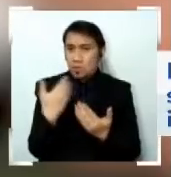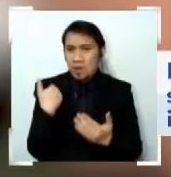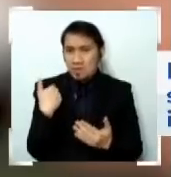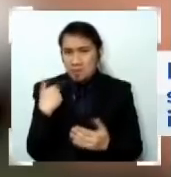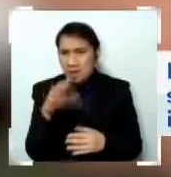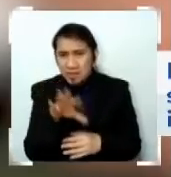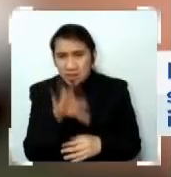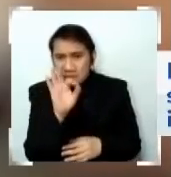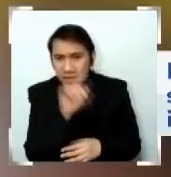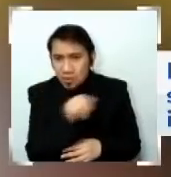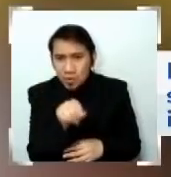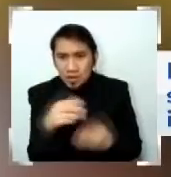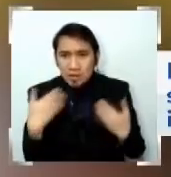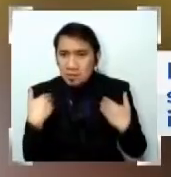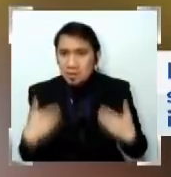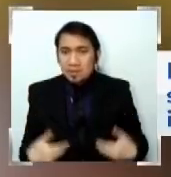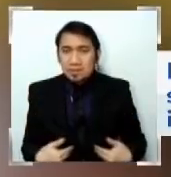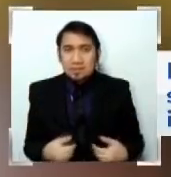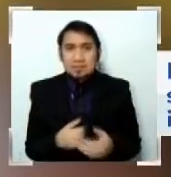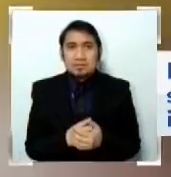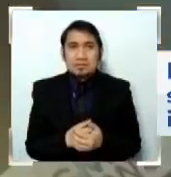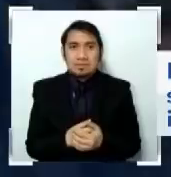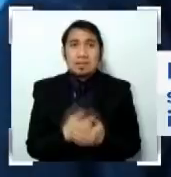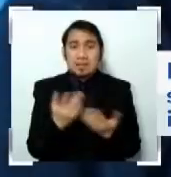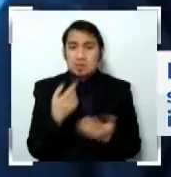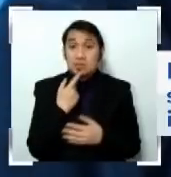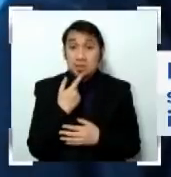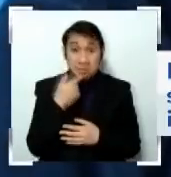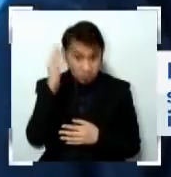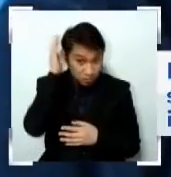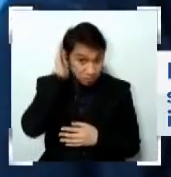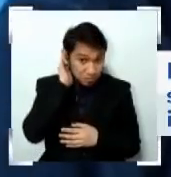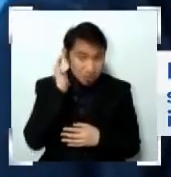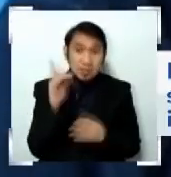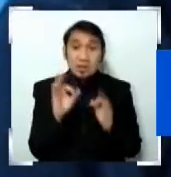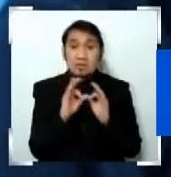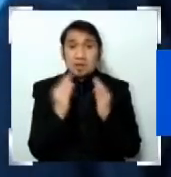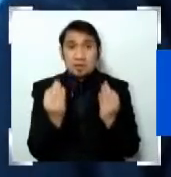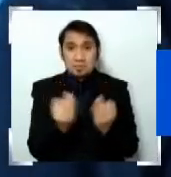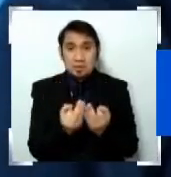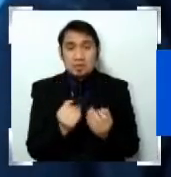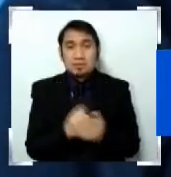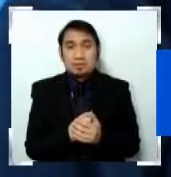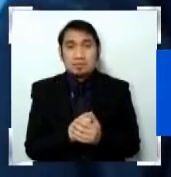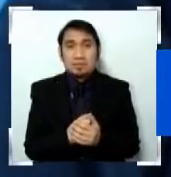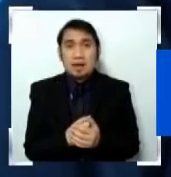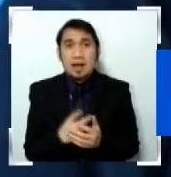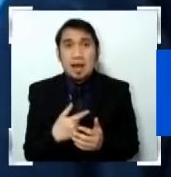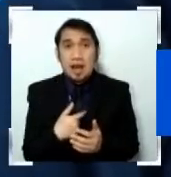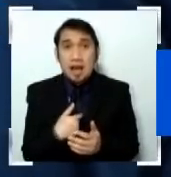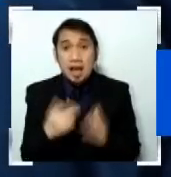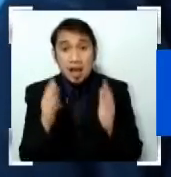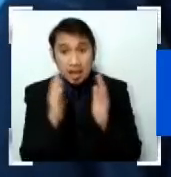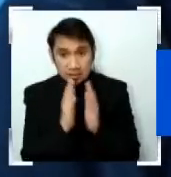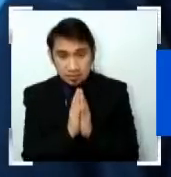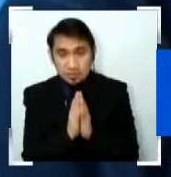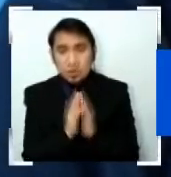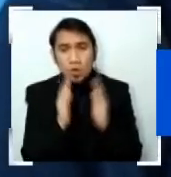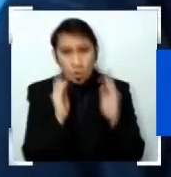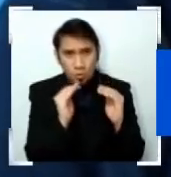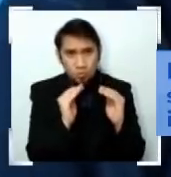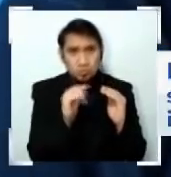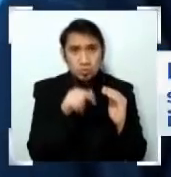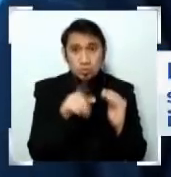cadavers ng AFP. Apela ng kanyang pamilya. Ang hinihiling ko po, mapadali ang DNA